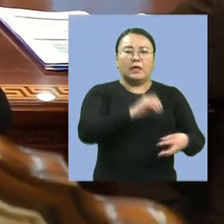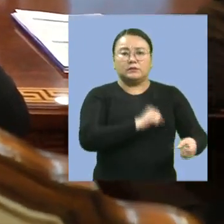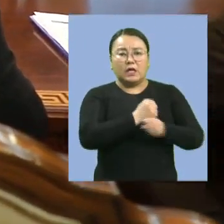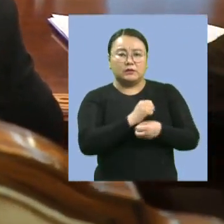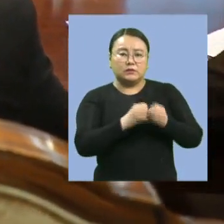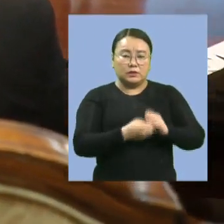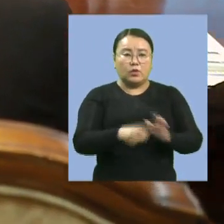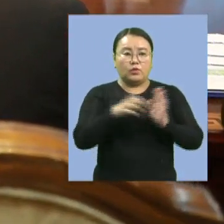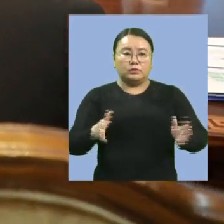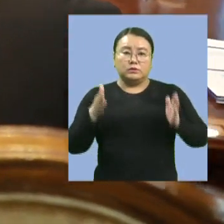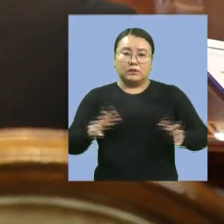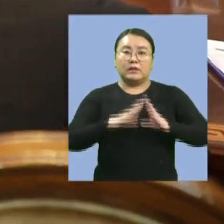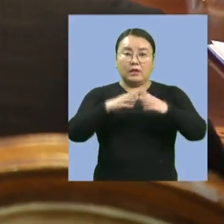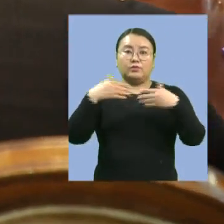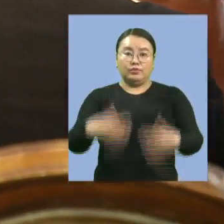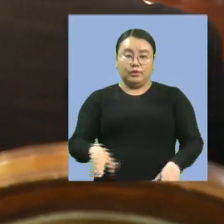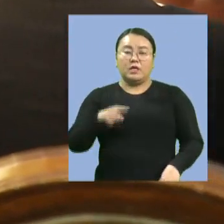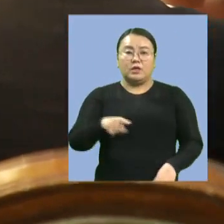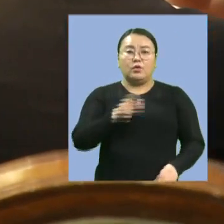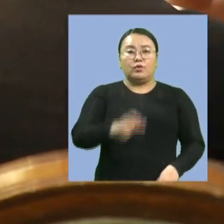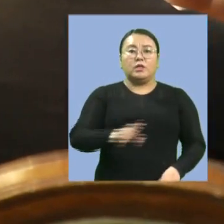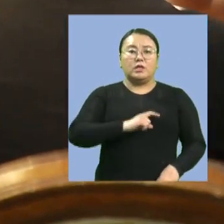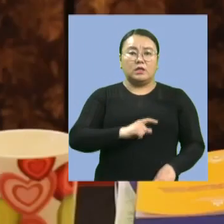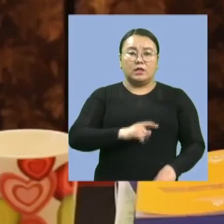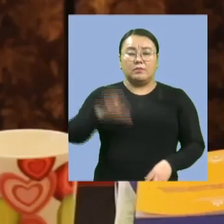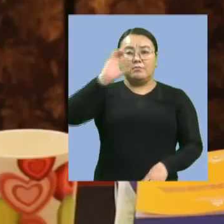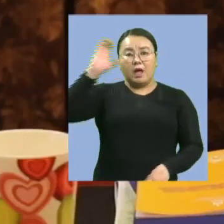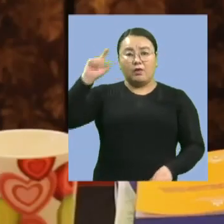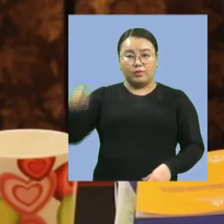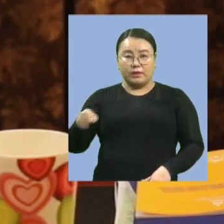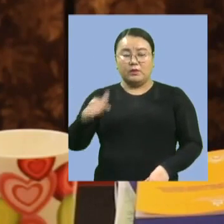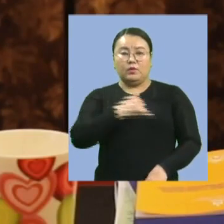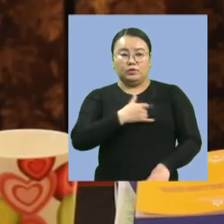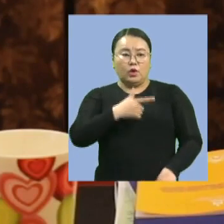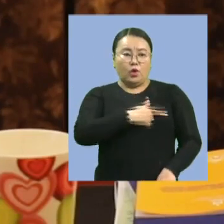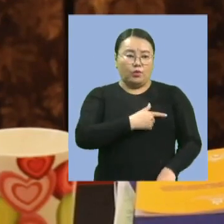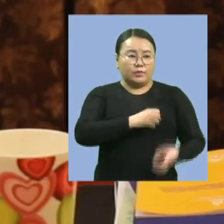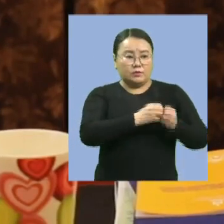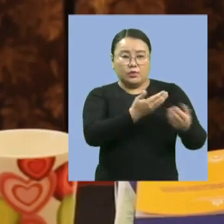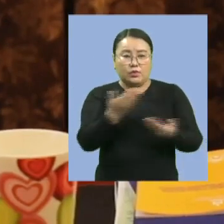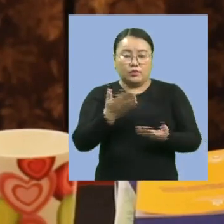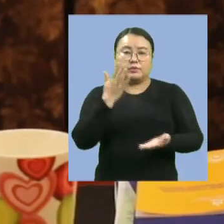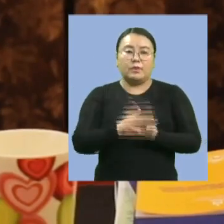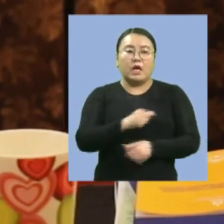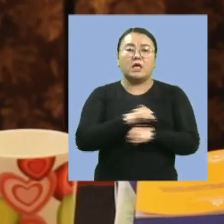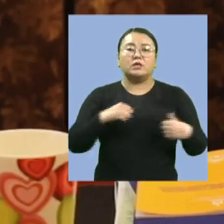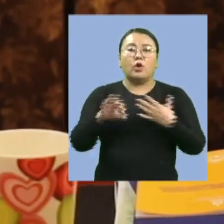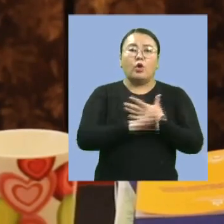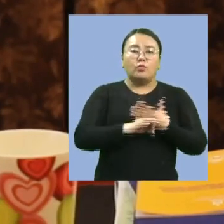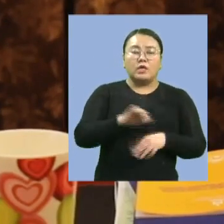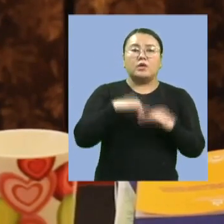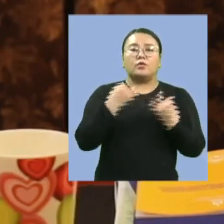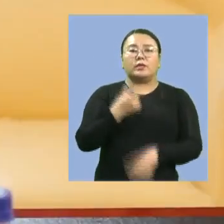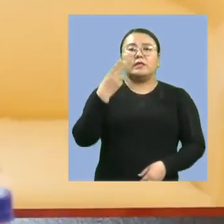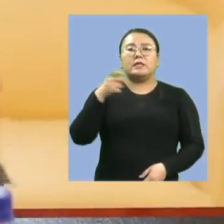ажиллах хугацаатай үүрэг өгсөн. Энэ дагуу хүний эрхийн үндэсний комиссийн удирдлага болон гомдол гаргасан иргэдийн өмгөөлөгчдийг улсын хурлын дэд